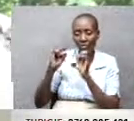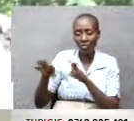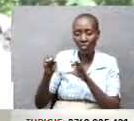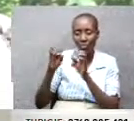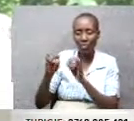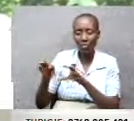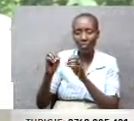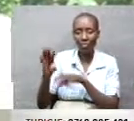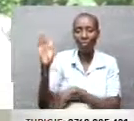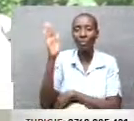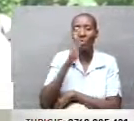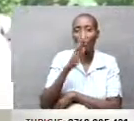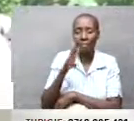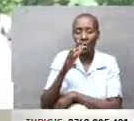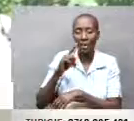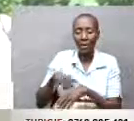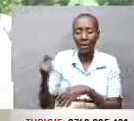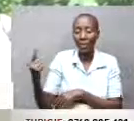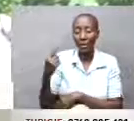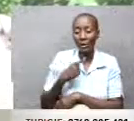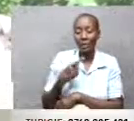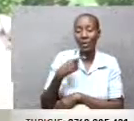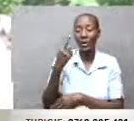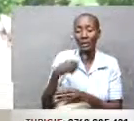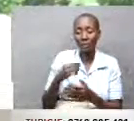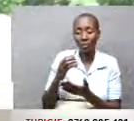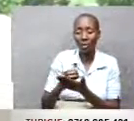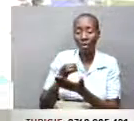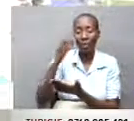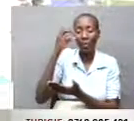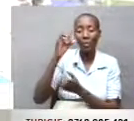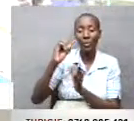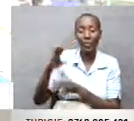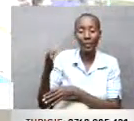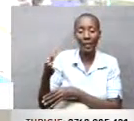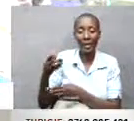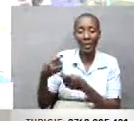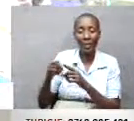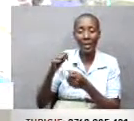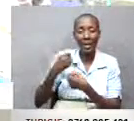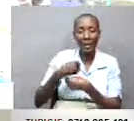na mambo mingi. Wakatuambia kwamba kuna chupa zitatupwa hapa, watatufanyia recycling.